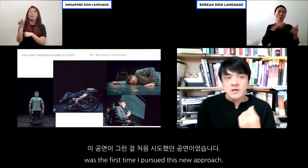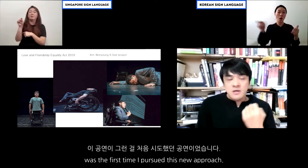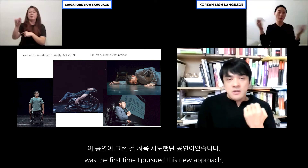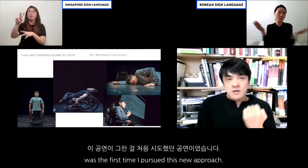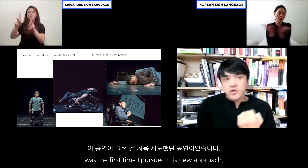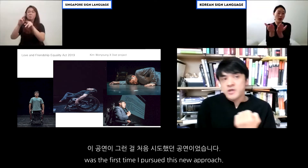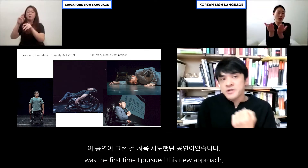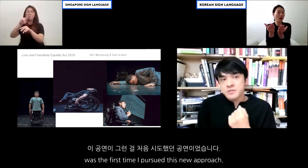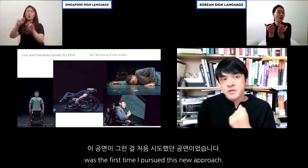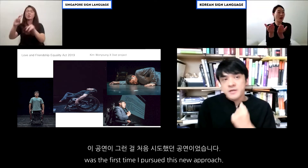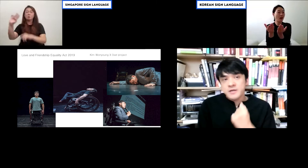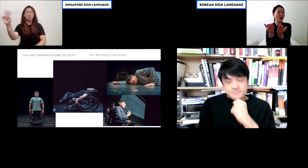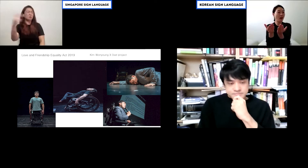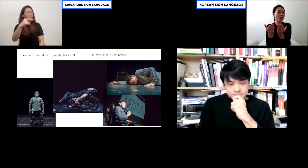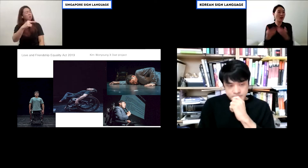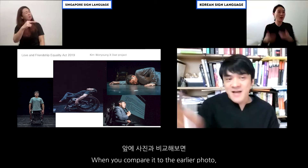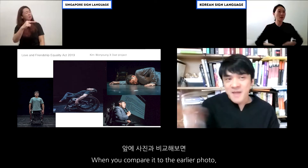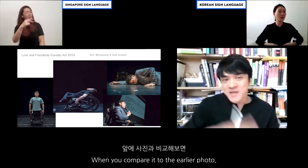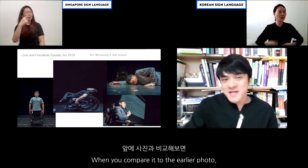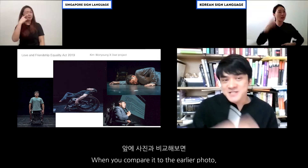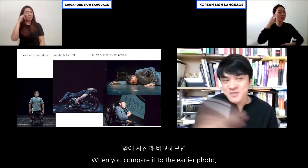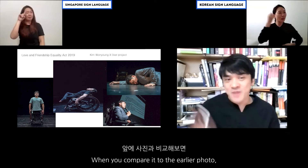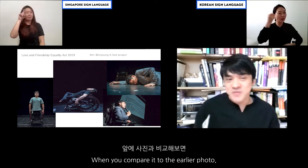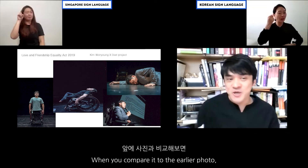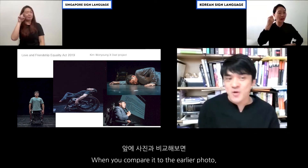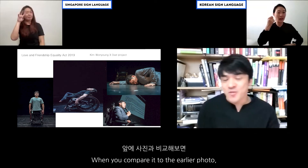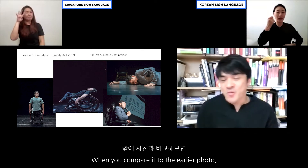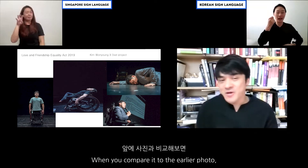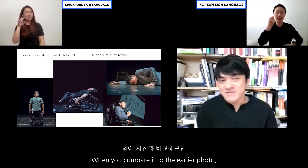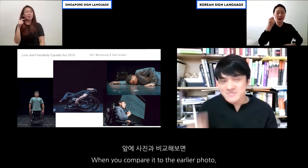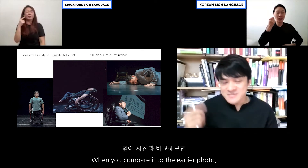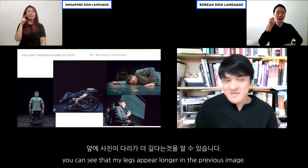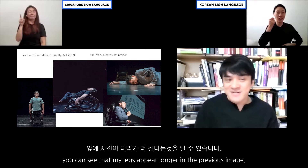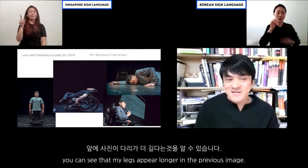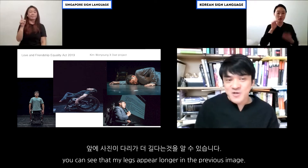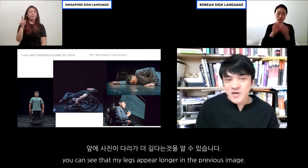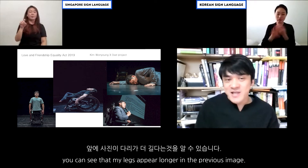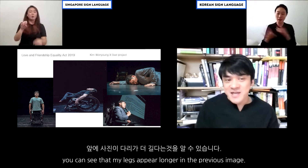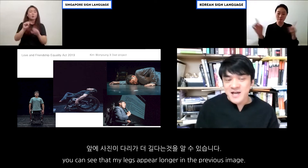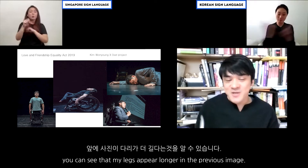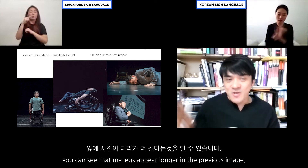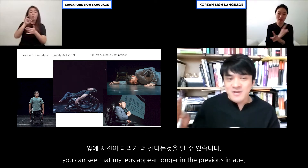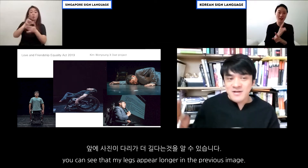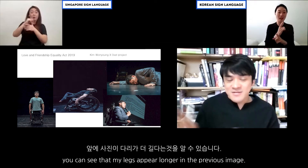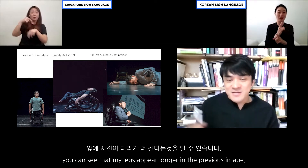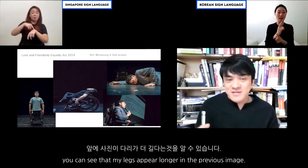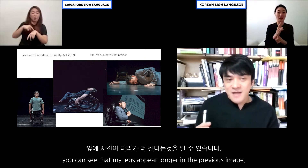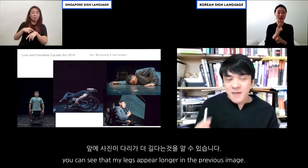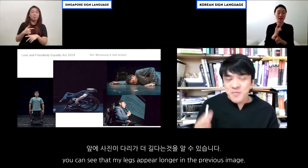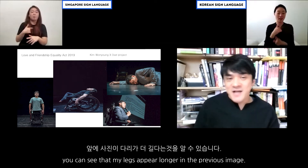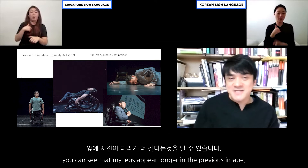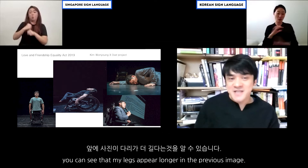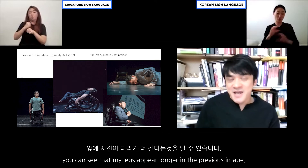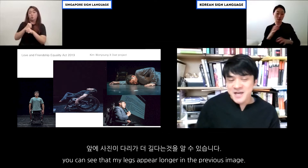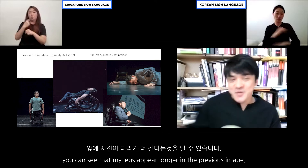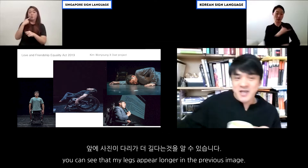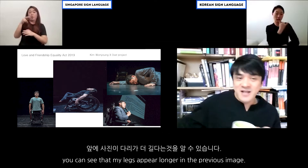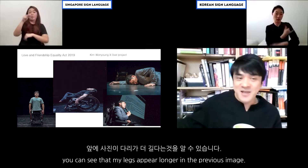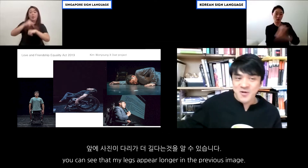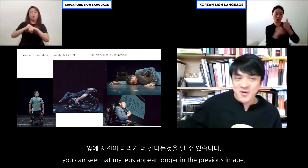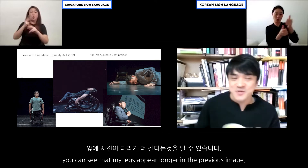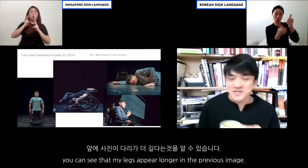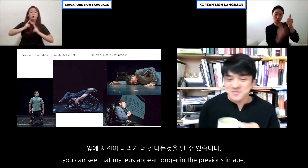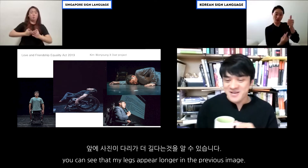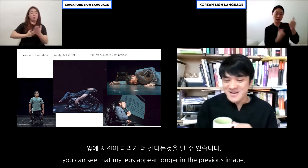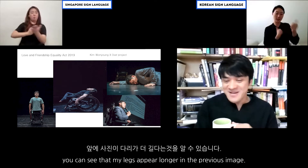시도했던 공연이었습니다. 앞에 사진과 비교해 보면 저의 다리가 더 앞에 사진의 다리가 더